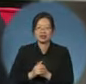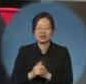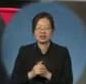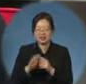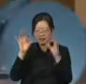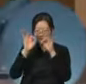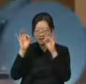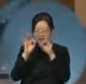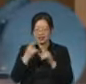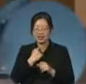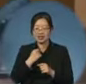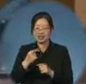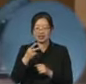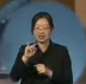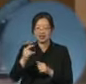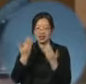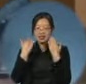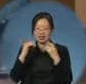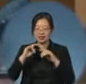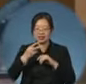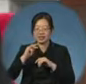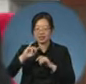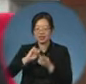달라져야 되는거 아닙니까